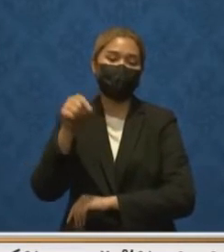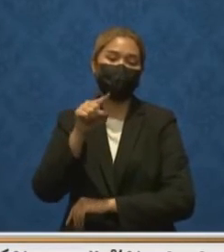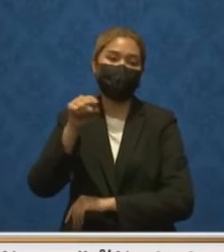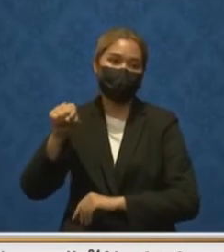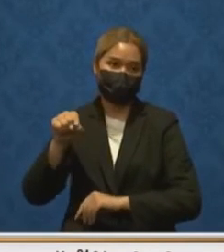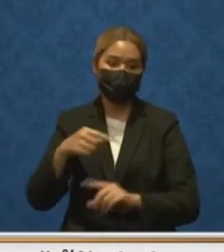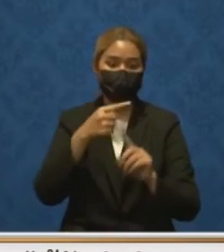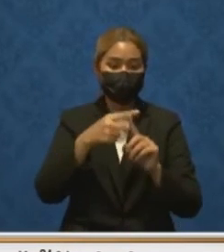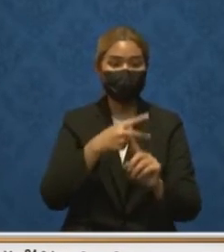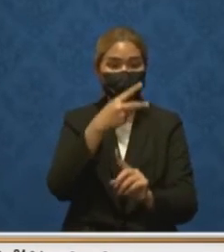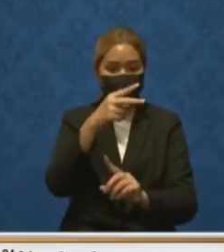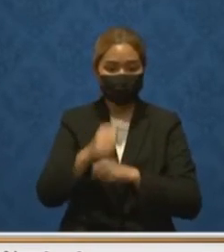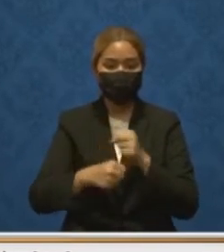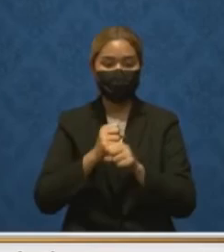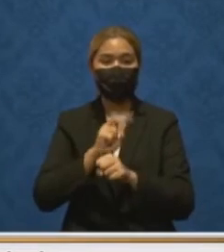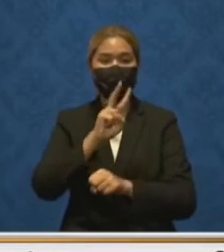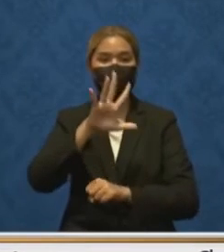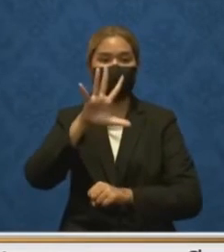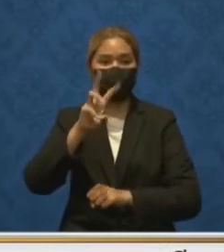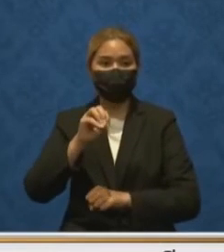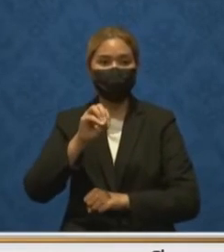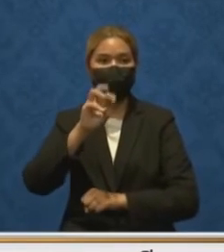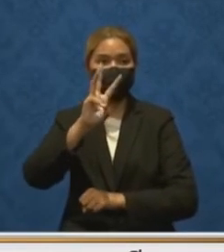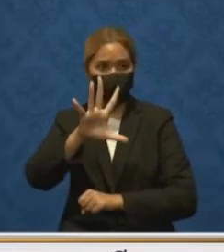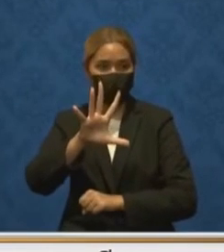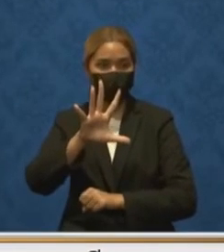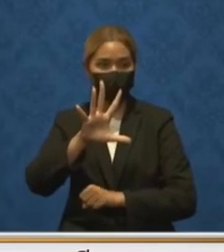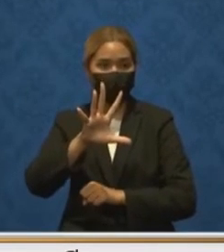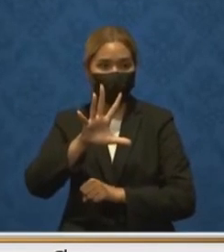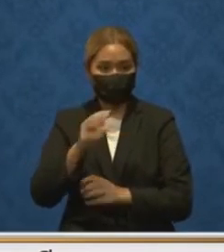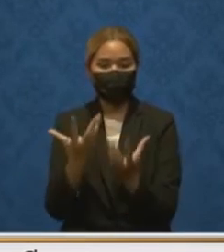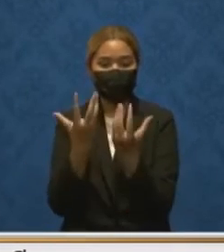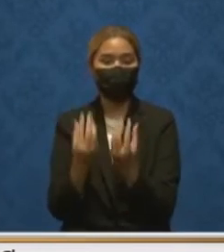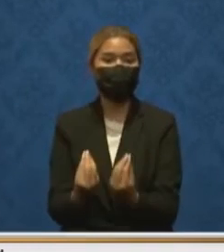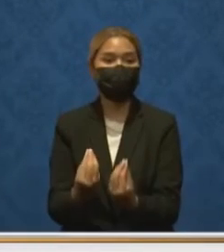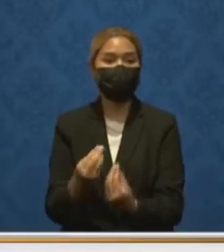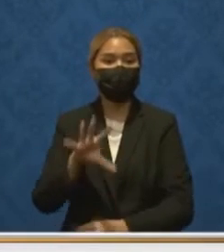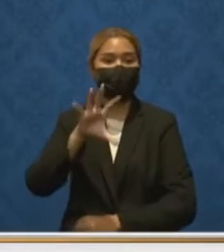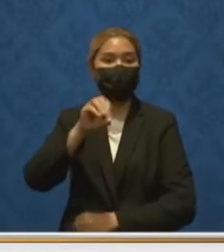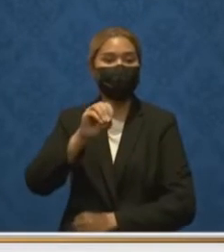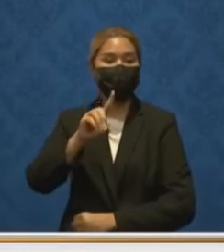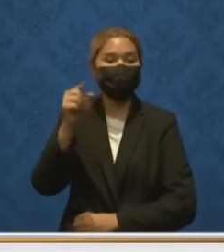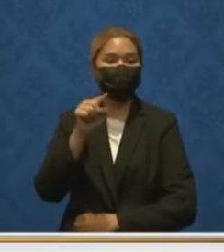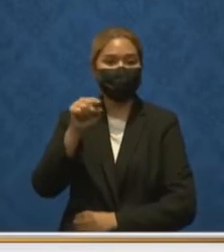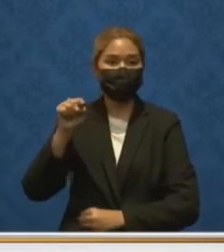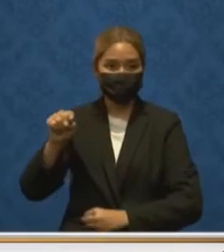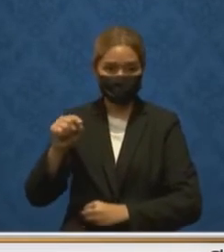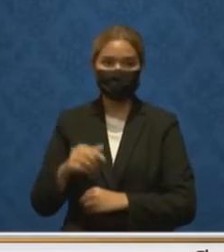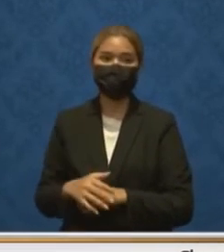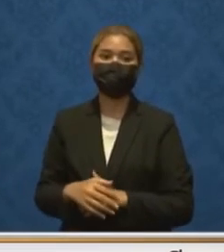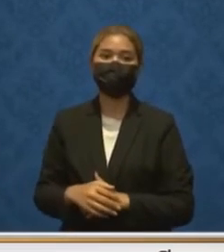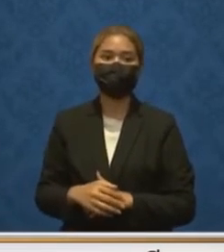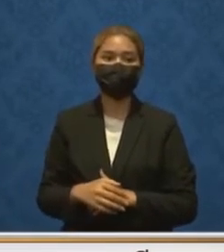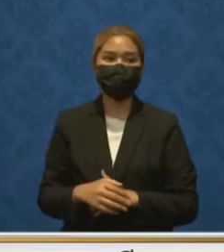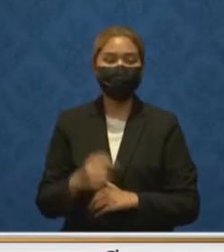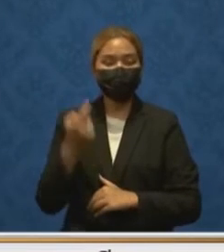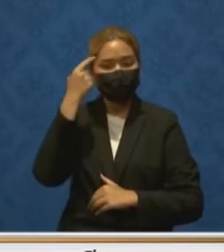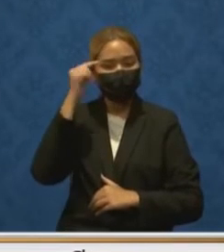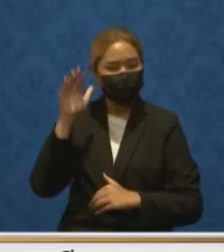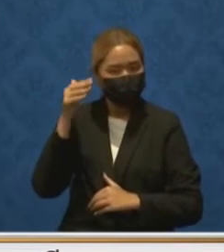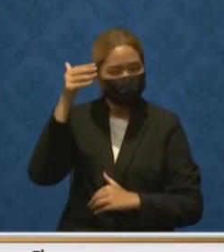าติดลบอกครับนำเข้าเหลอ 51%ถ้าปล่อยให้สถานการณนี้เกิดขึ้นต่อไป